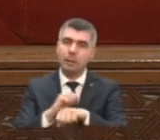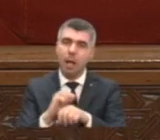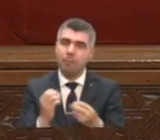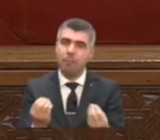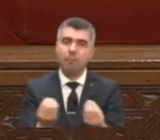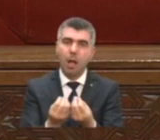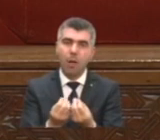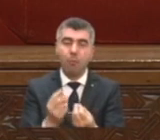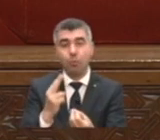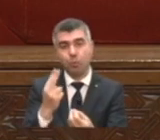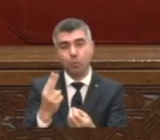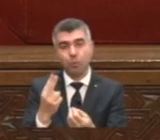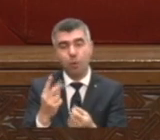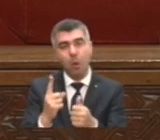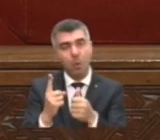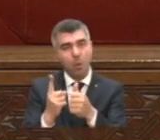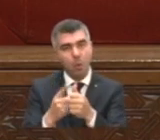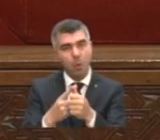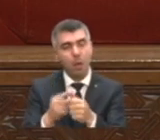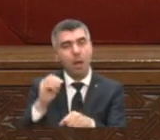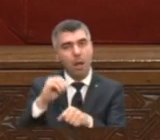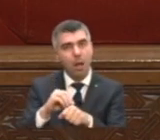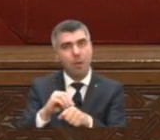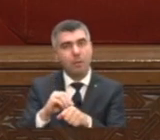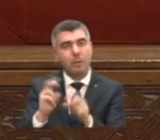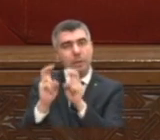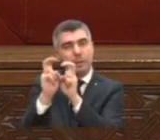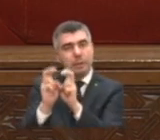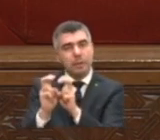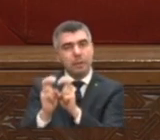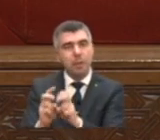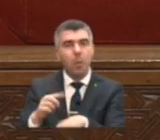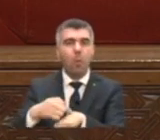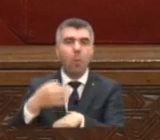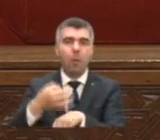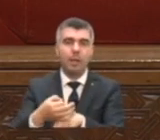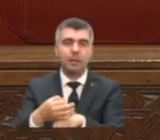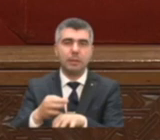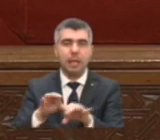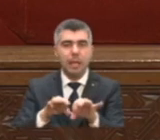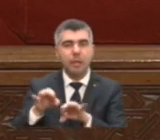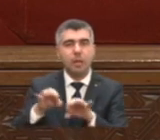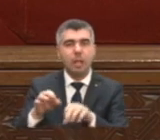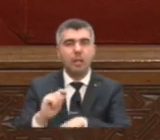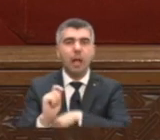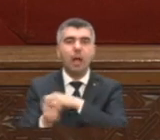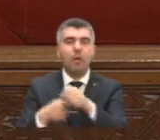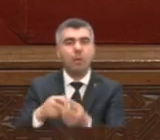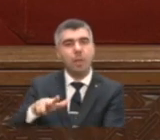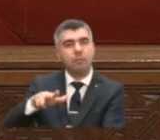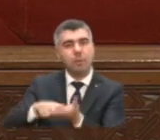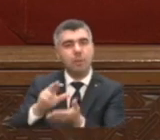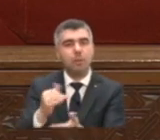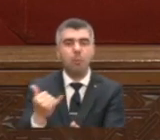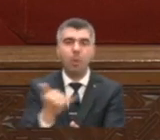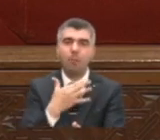جوج الحوايج. أولا نعاودوا نقلصوا من ذاك الضغط ديال المساطير في العالم القروي والترخيص في العالم القروي، دونك